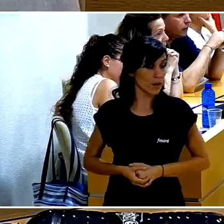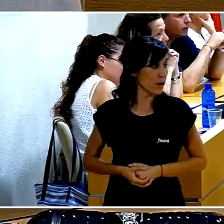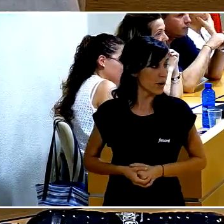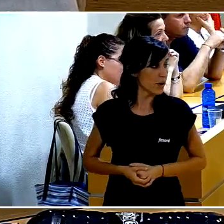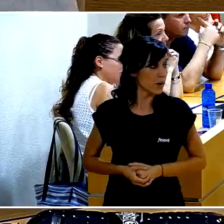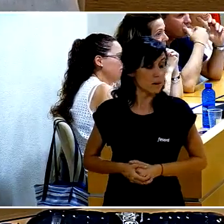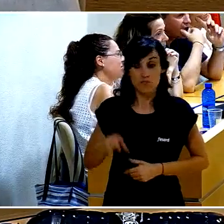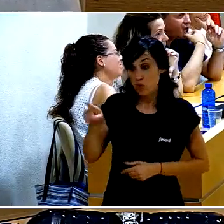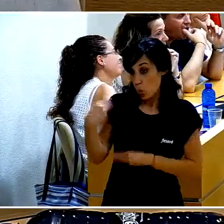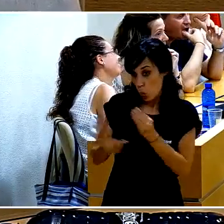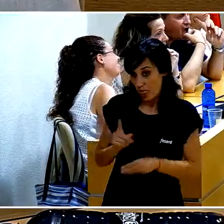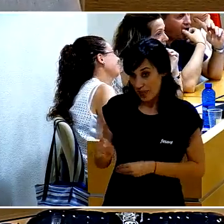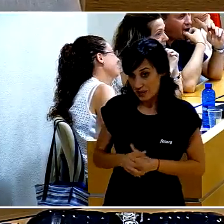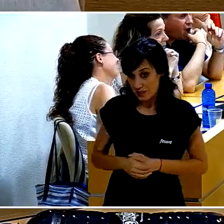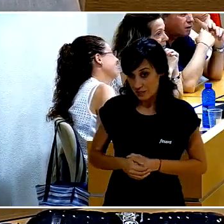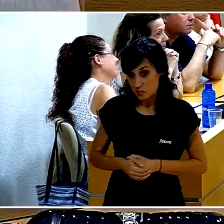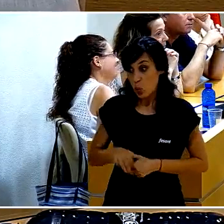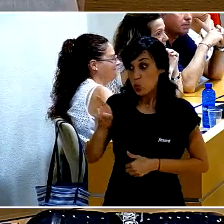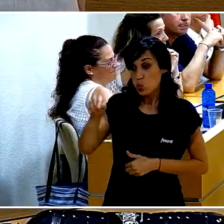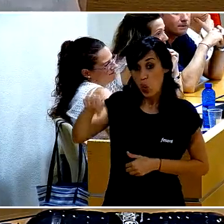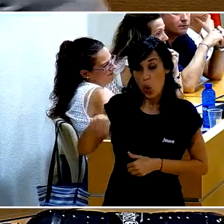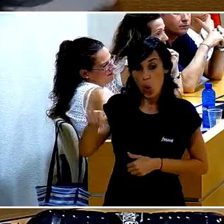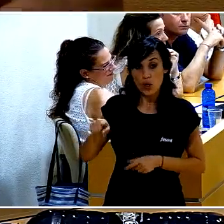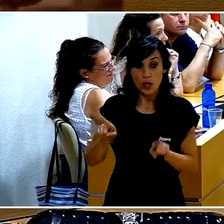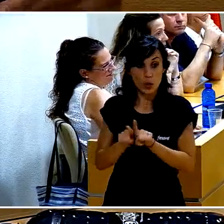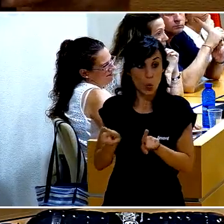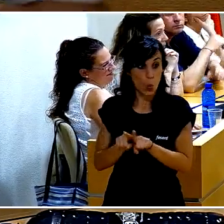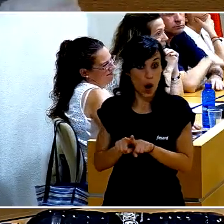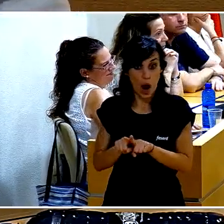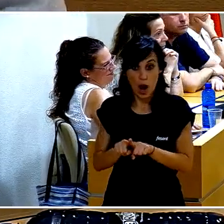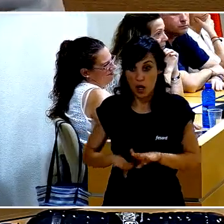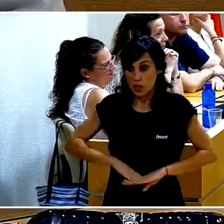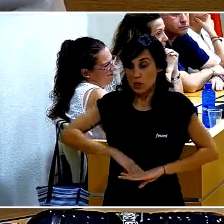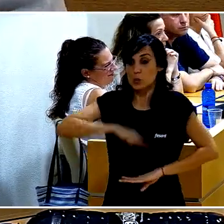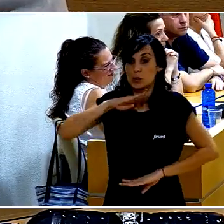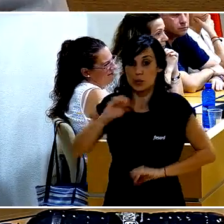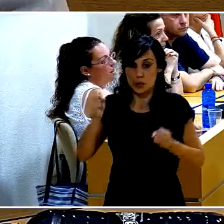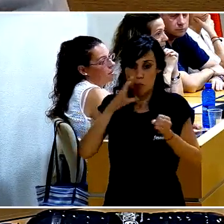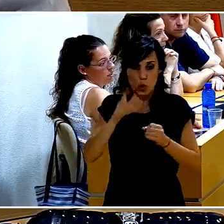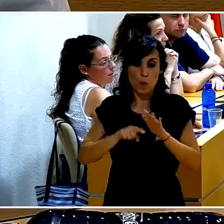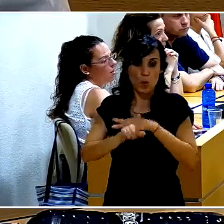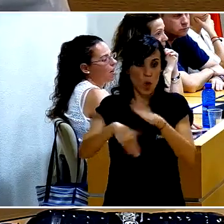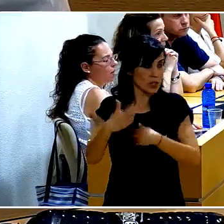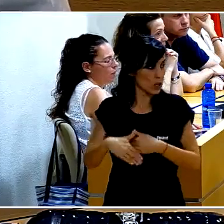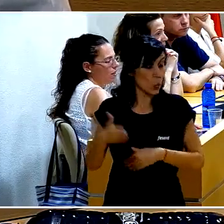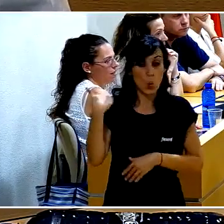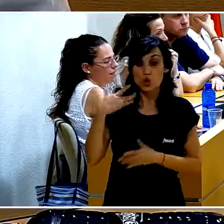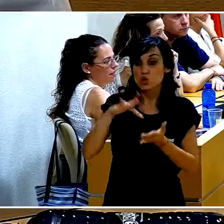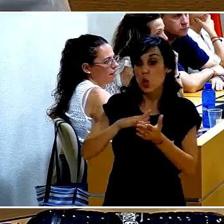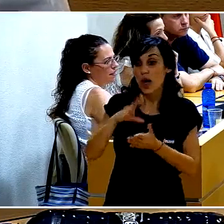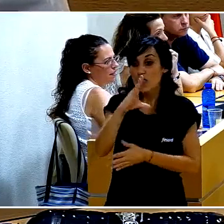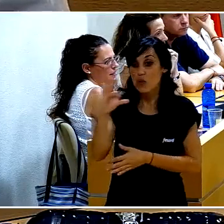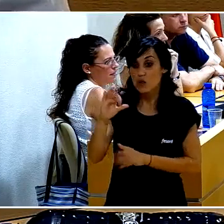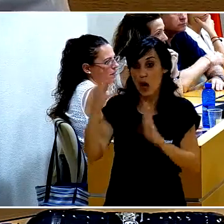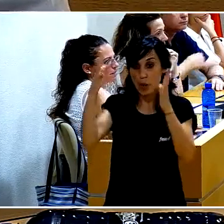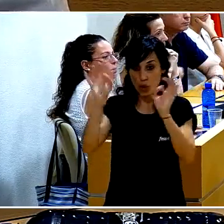Cosa que vostè no fa. Vostè, avui, s'ha pujat perquè, escolta, està progressant. Quan estava en Ciudadano no l'aplaudia